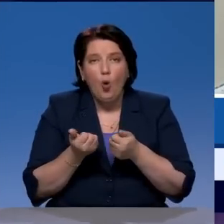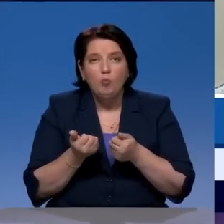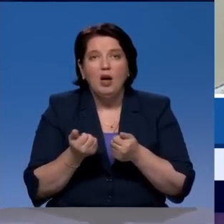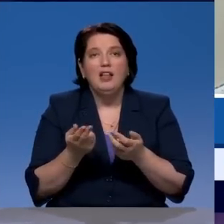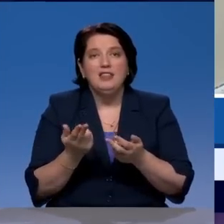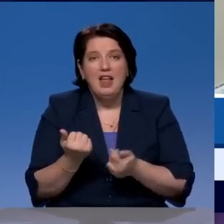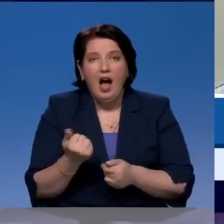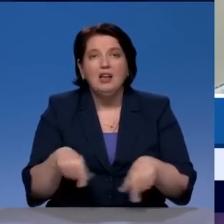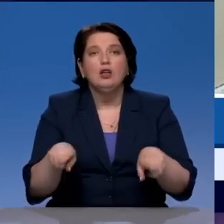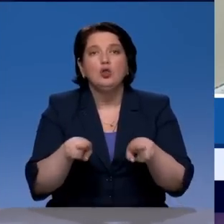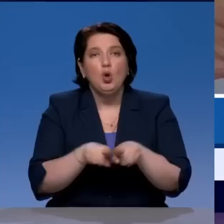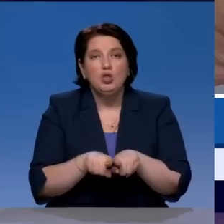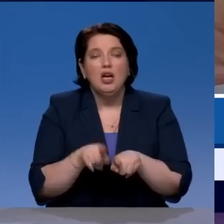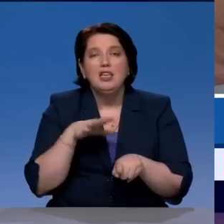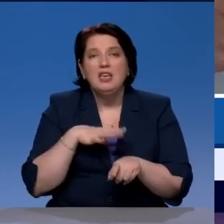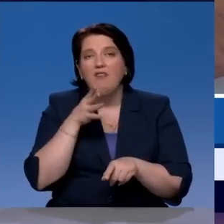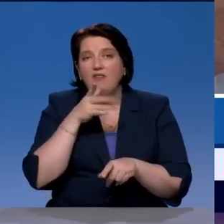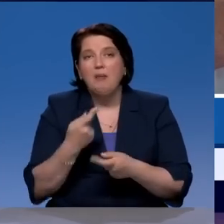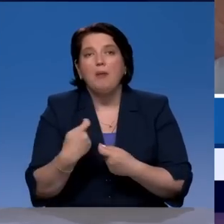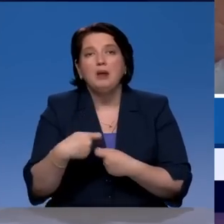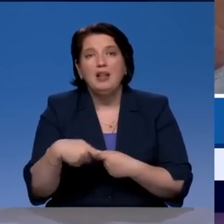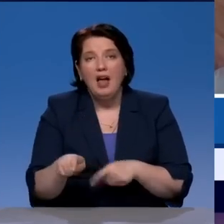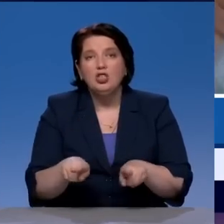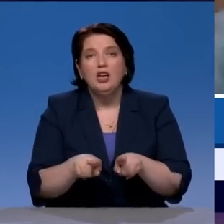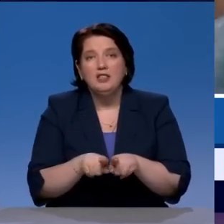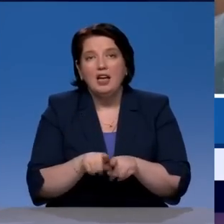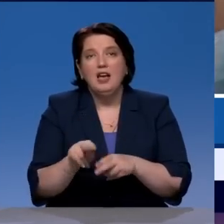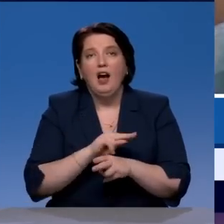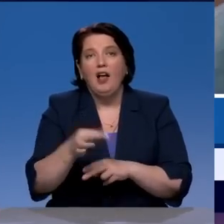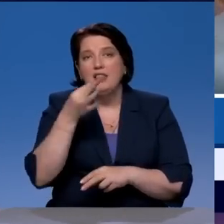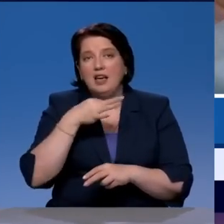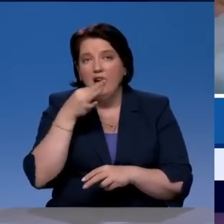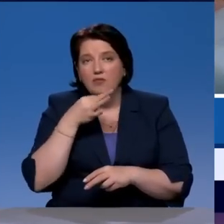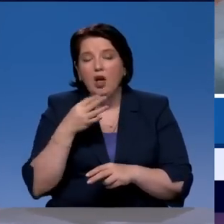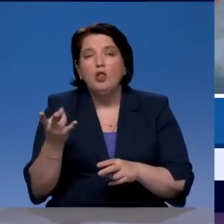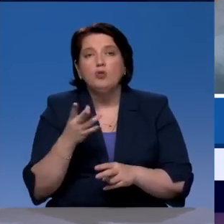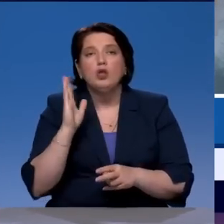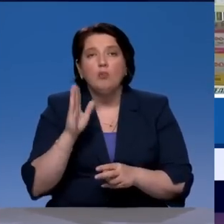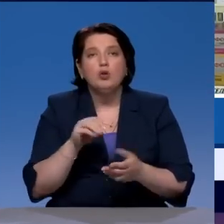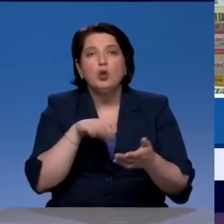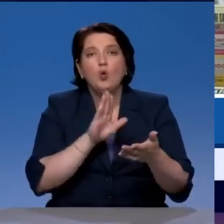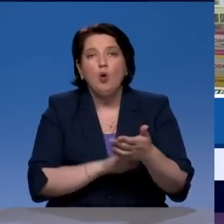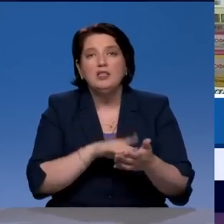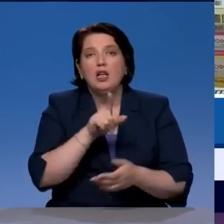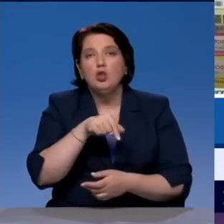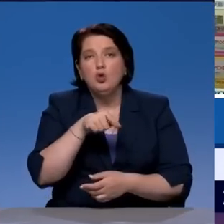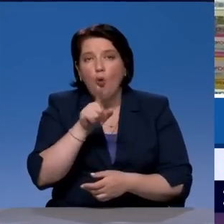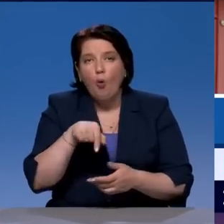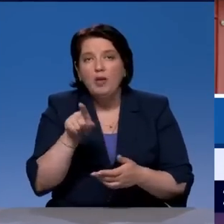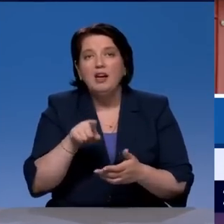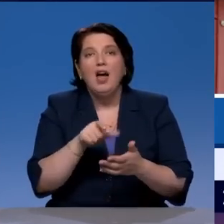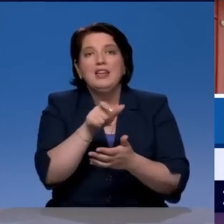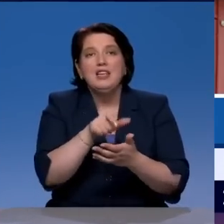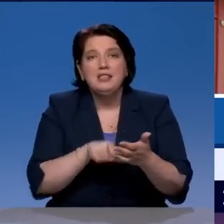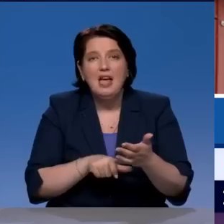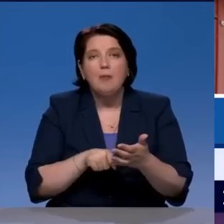точно так же, и еще при отпуске, то есть когда необходимо будет в момент отпуска указать номер рецепта, указать